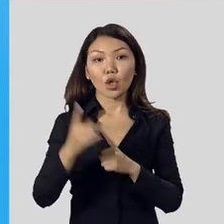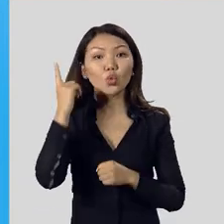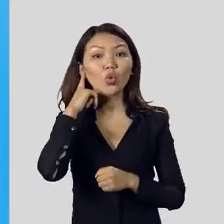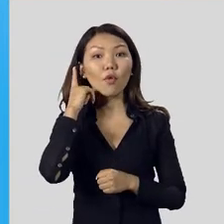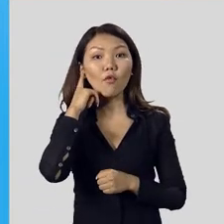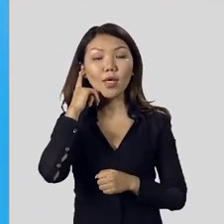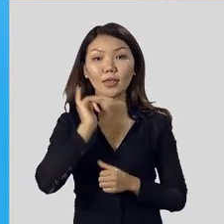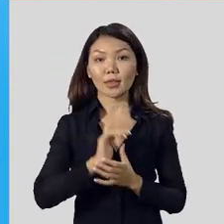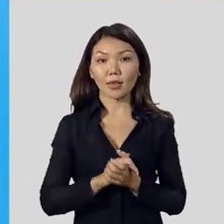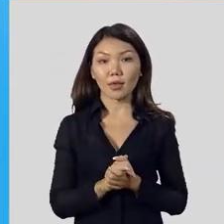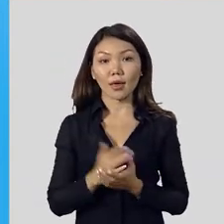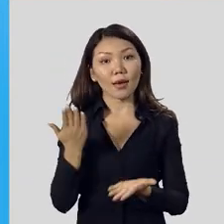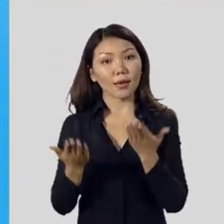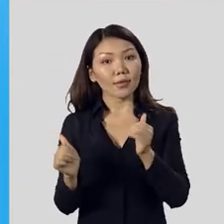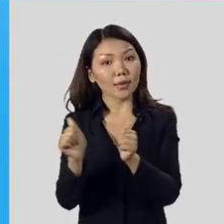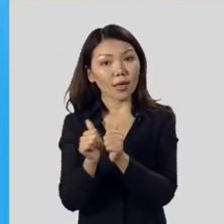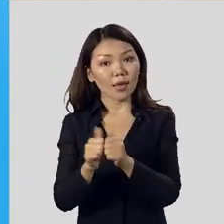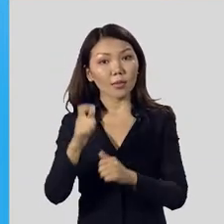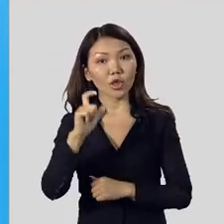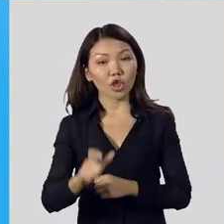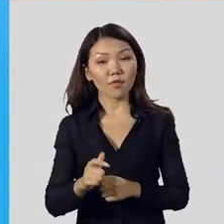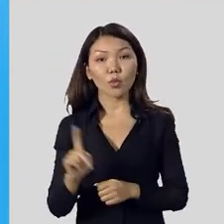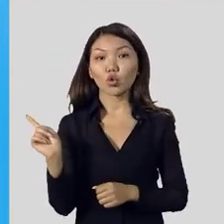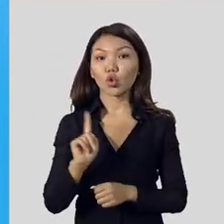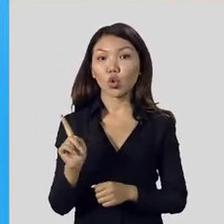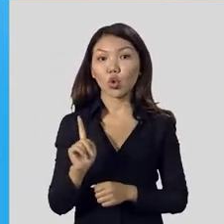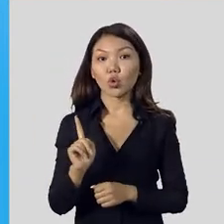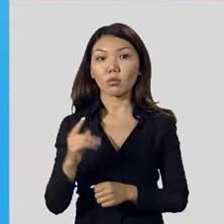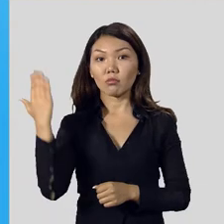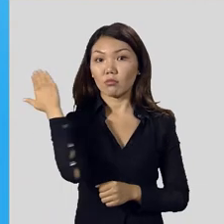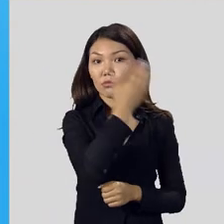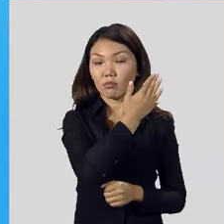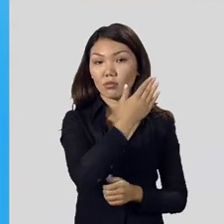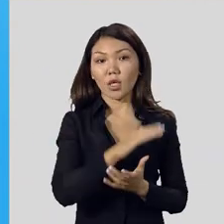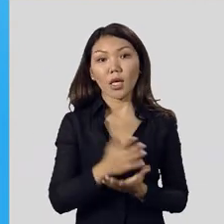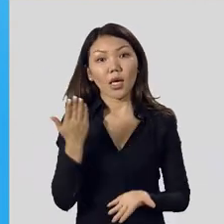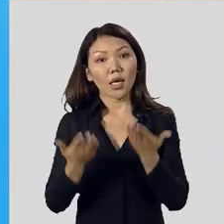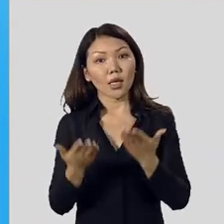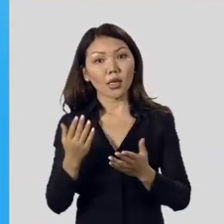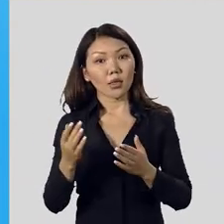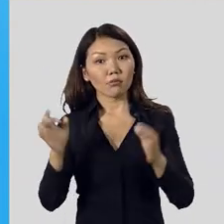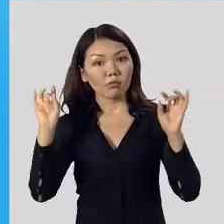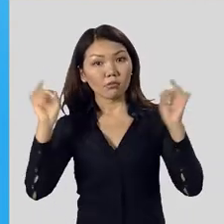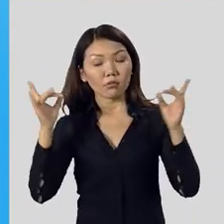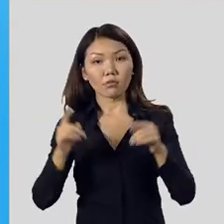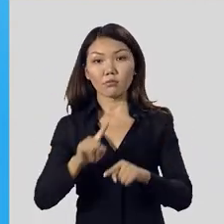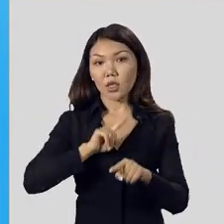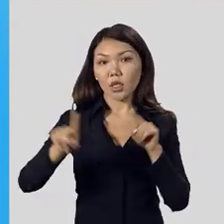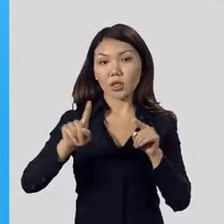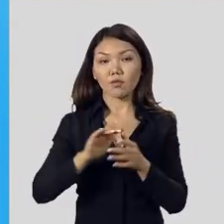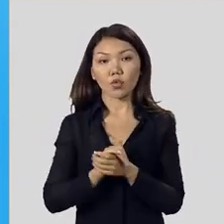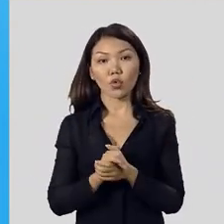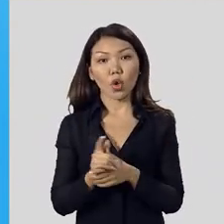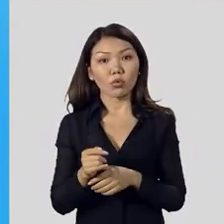анализатора. Если рядом с человеком что-то промелькнет или раздастся резкий звук,